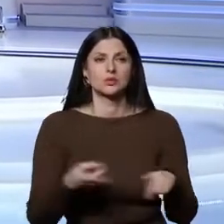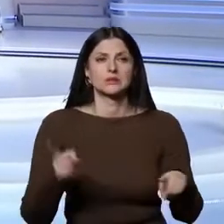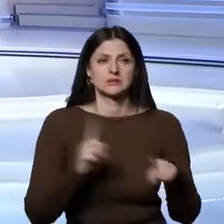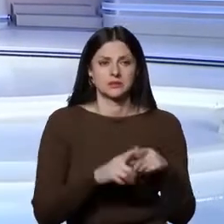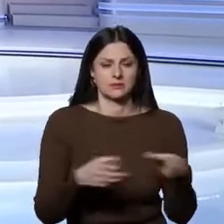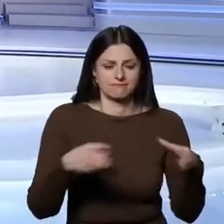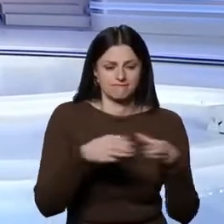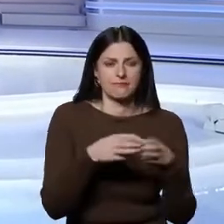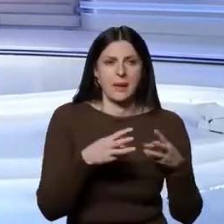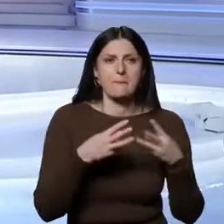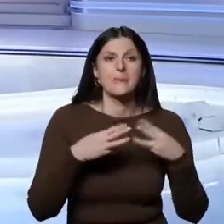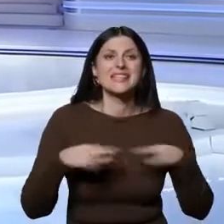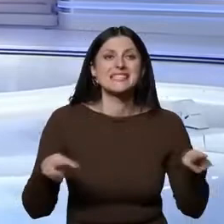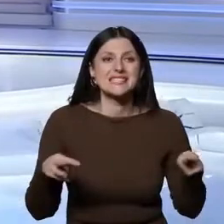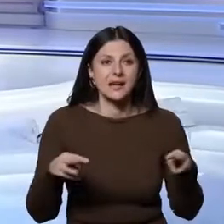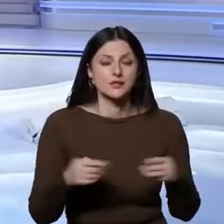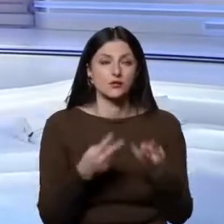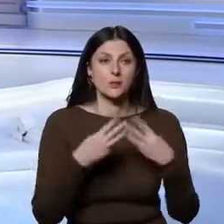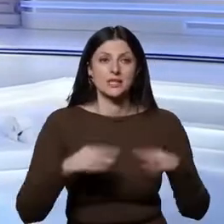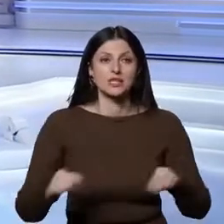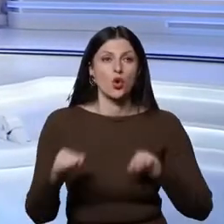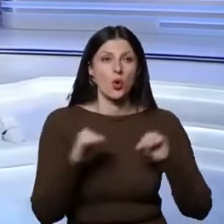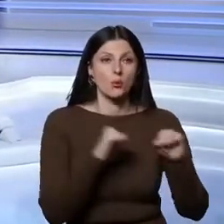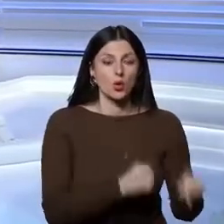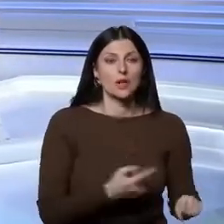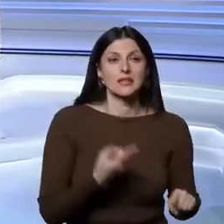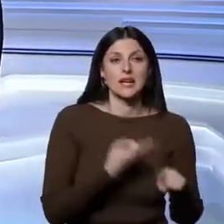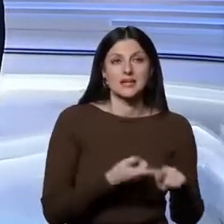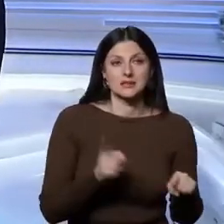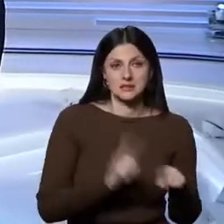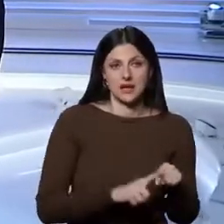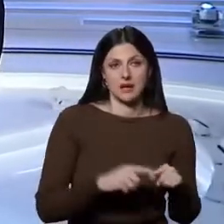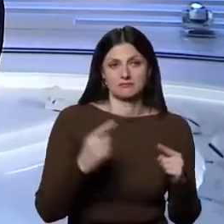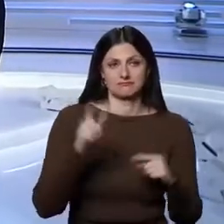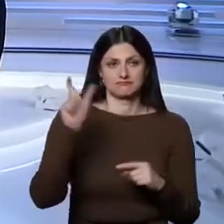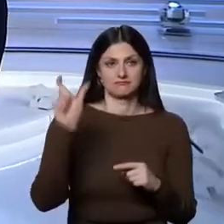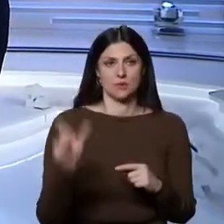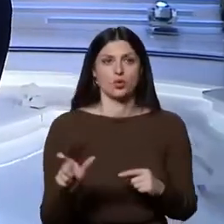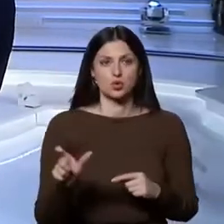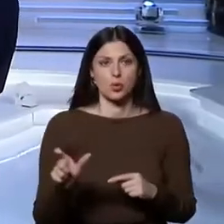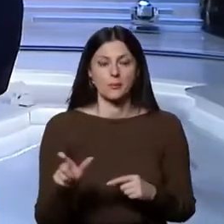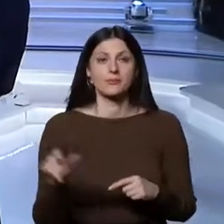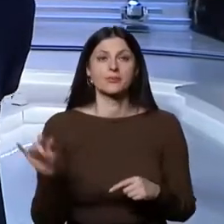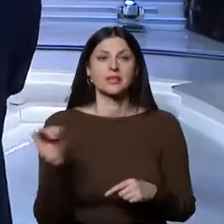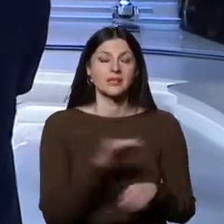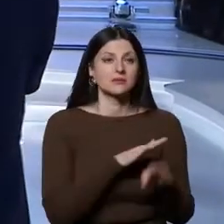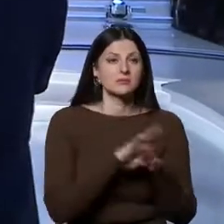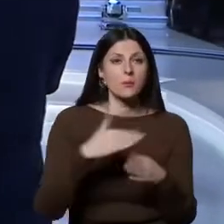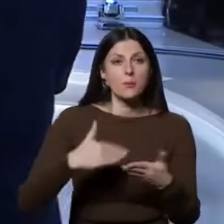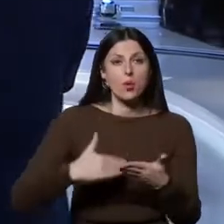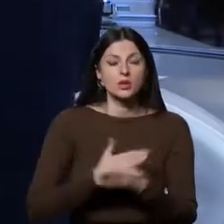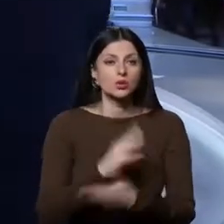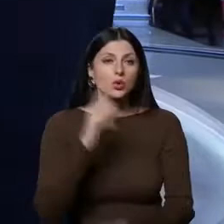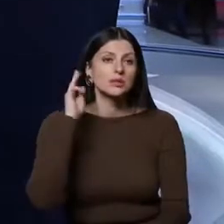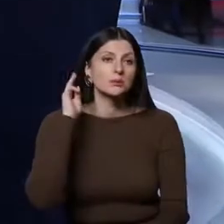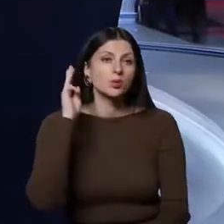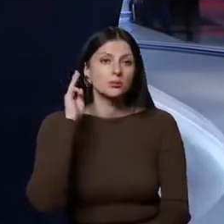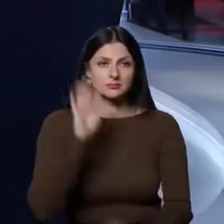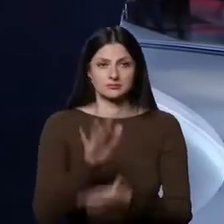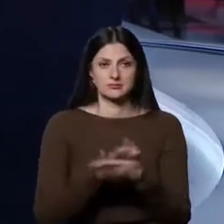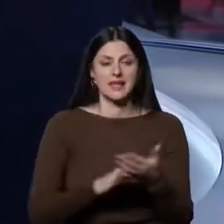цивільне міністерство. Міністр оборони – цивільна особа і здійснює політико-дипломатичний,